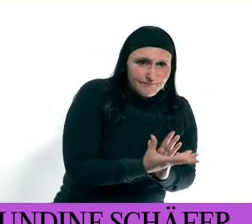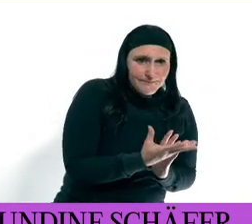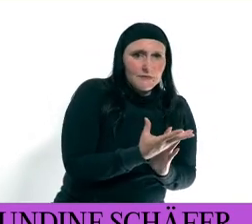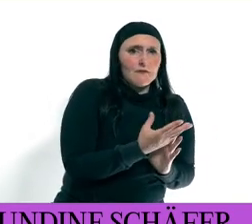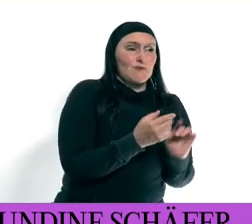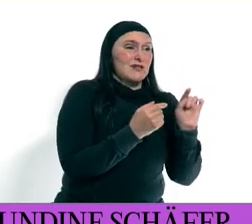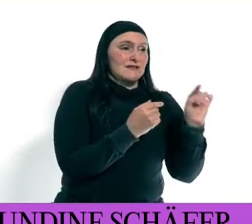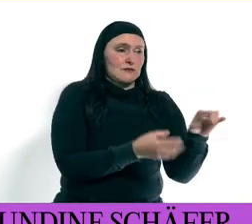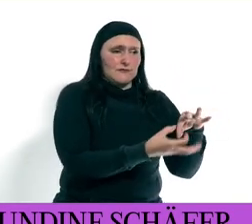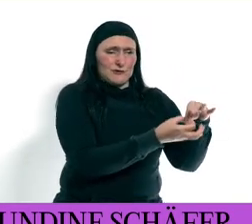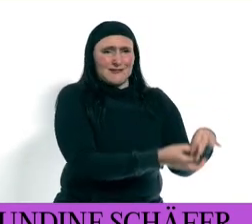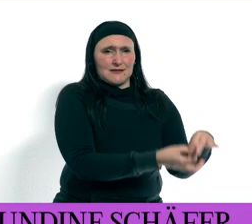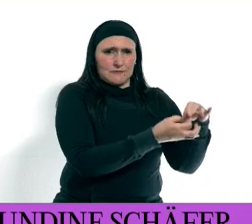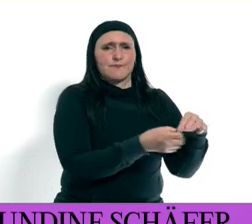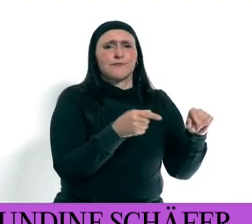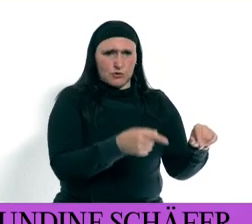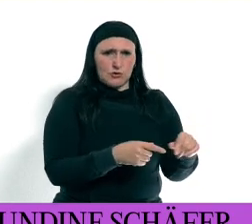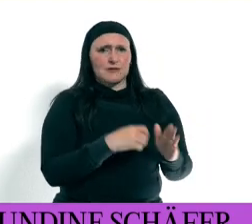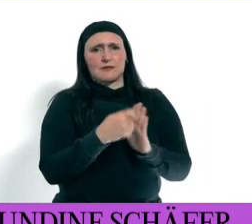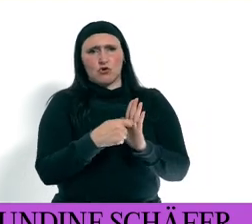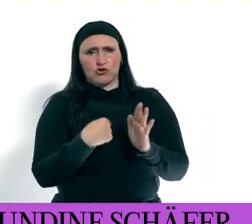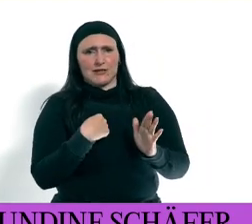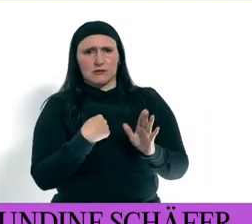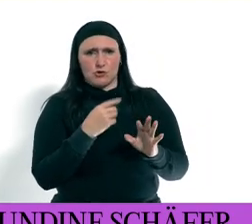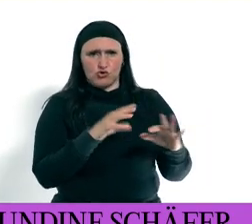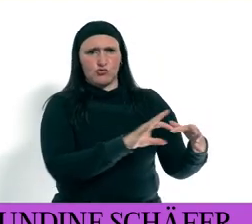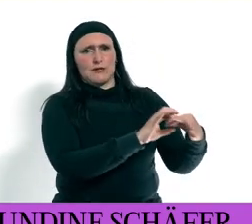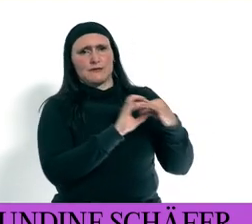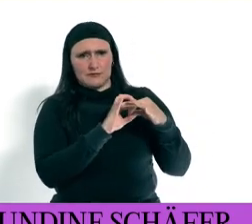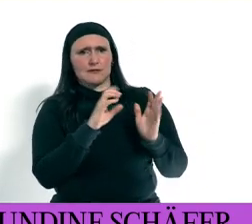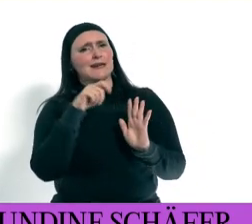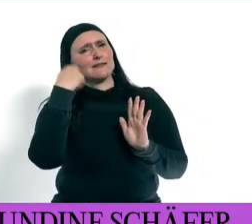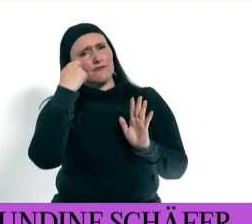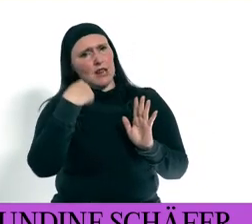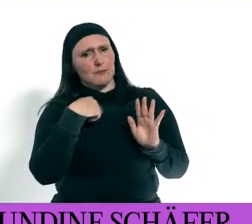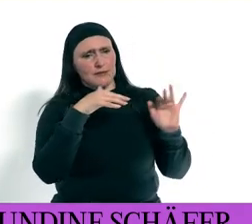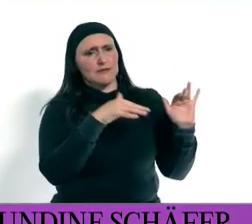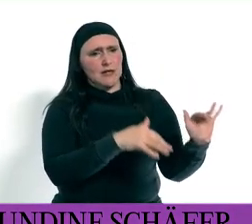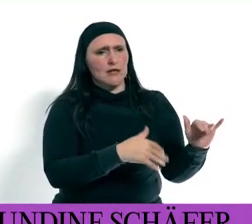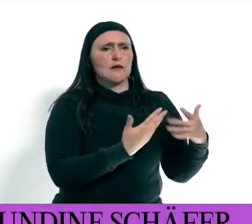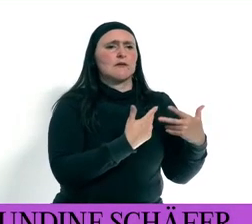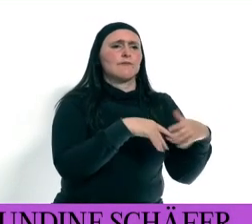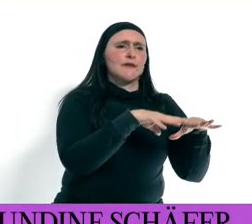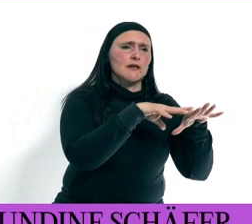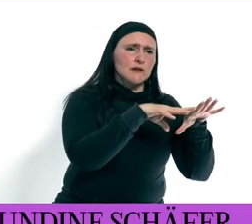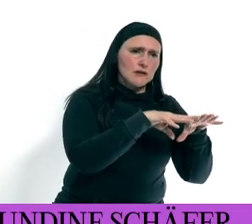Es gibt eine ganze Menge interessante Erzählungen, die wir in unserem Projekt zusammentragen.